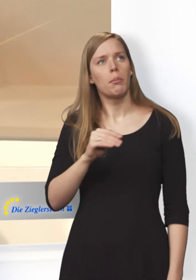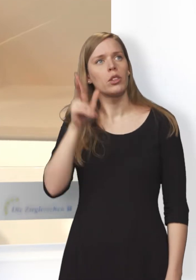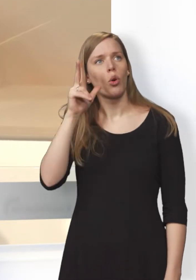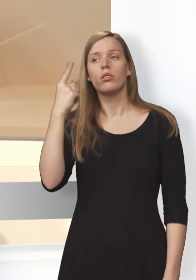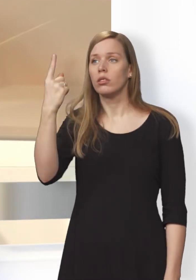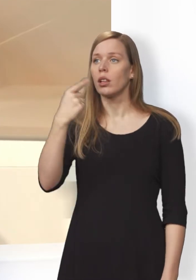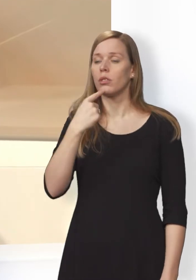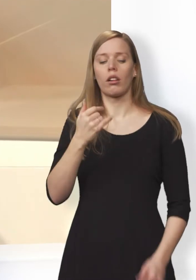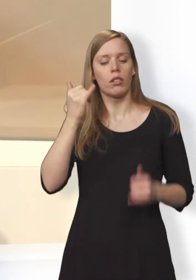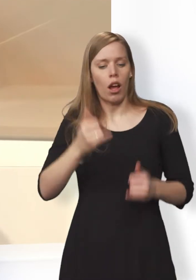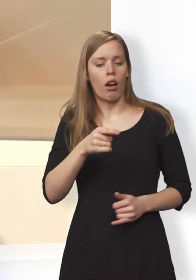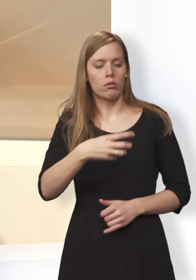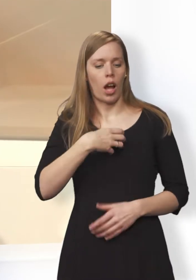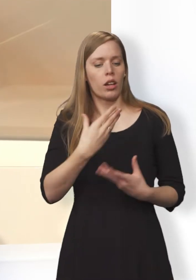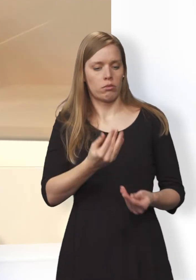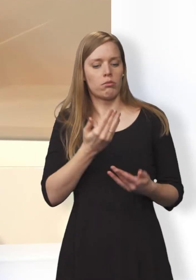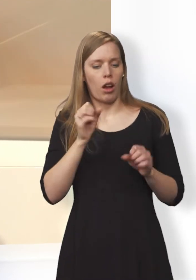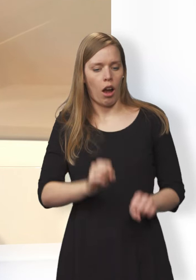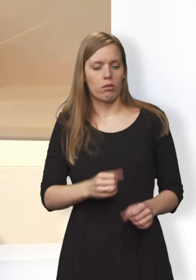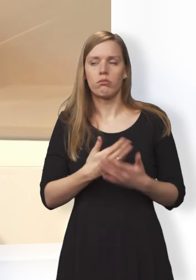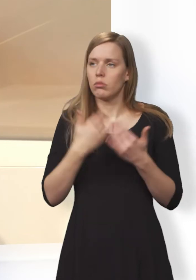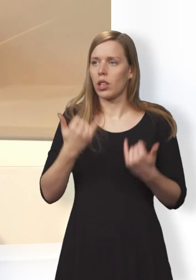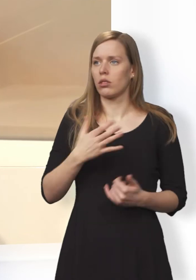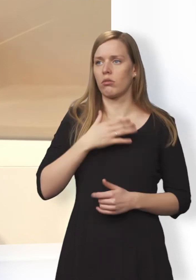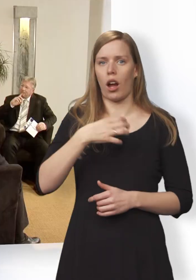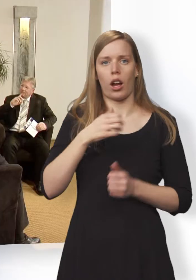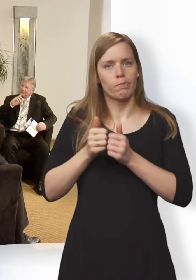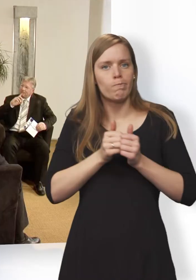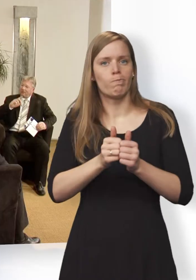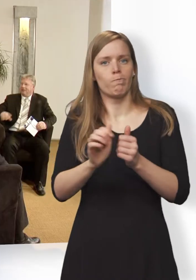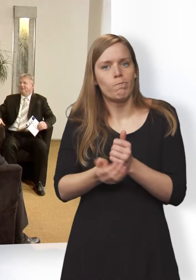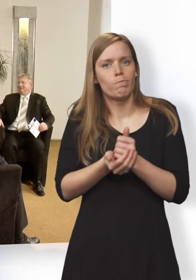zugelassen dass die krankheit da schon dann geht auch mit der krankheit